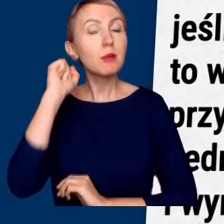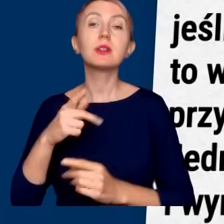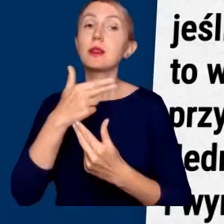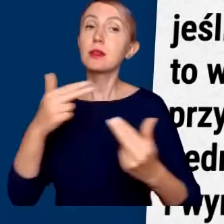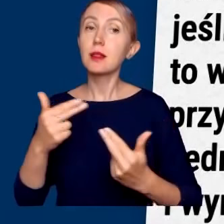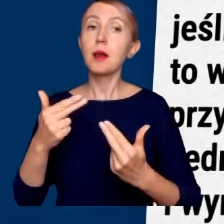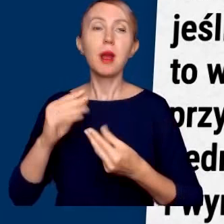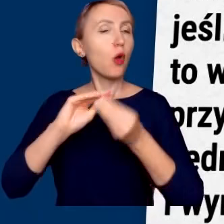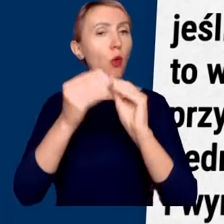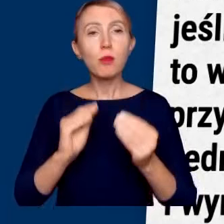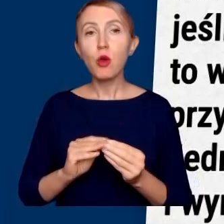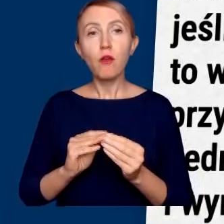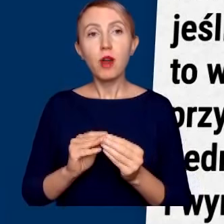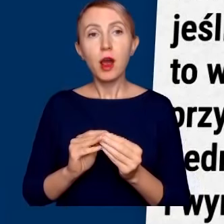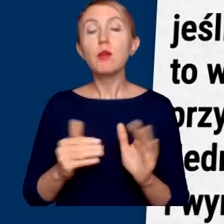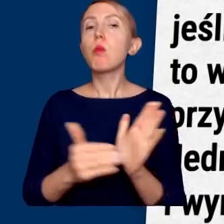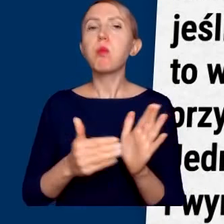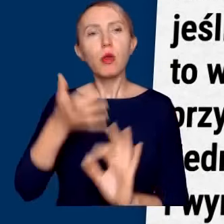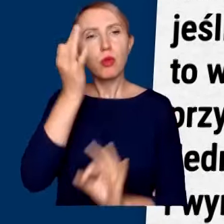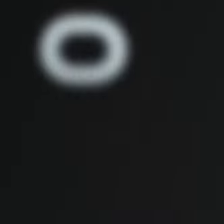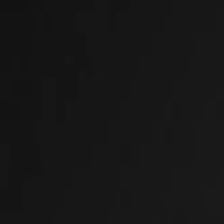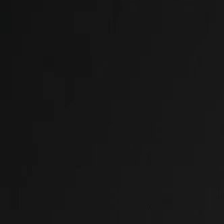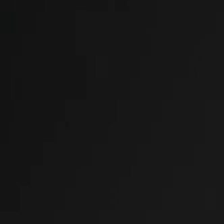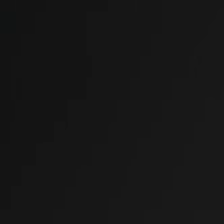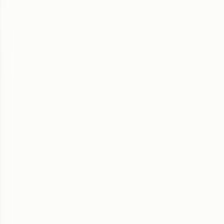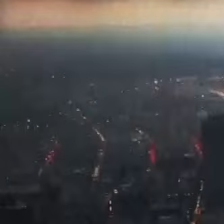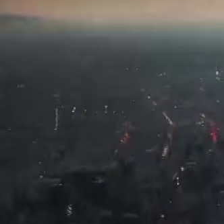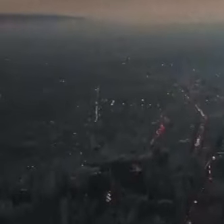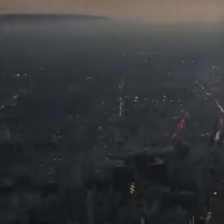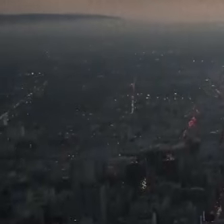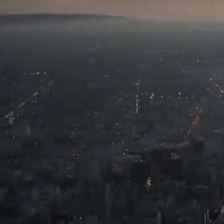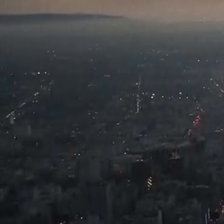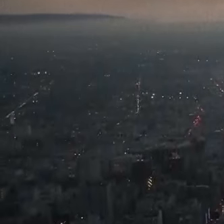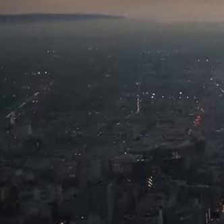jest skomplikowane i wymaga dogłębnej analizy.